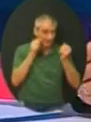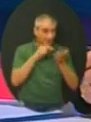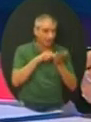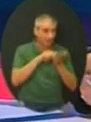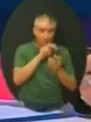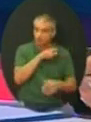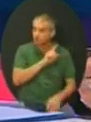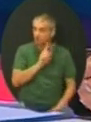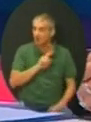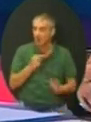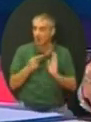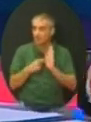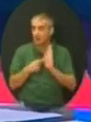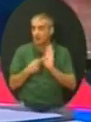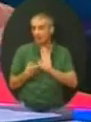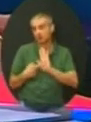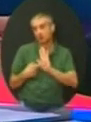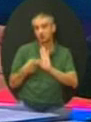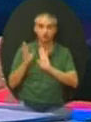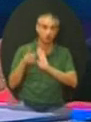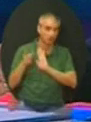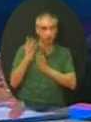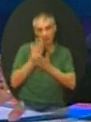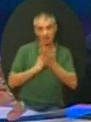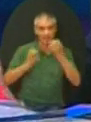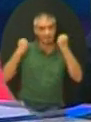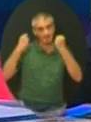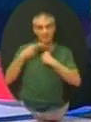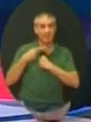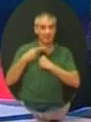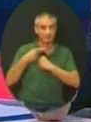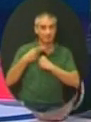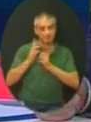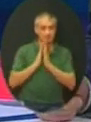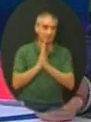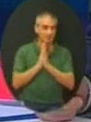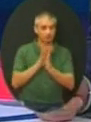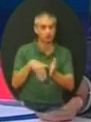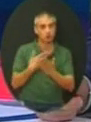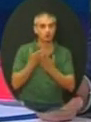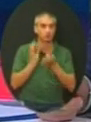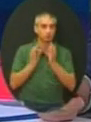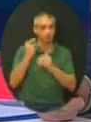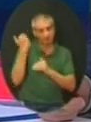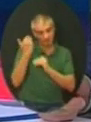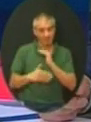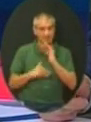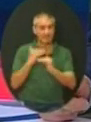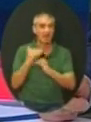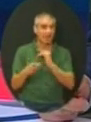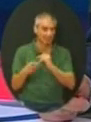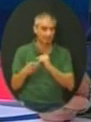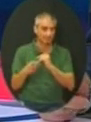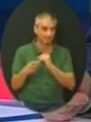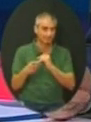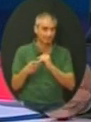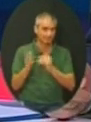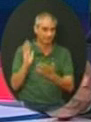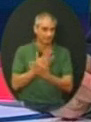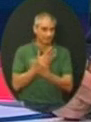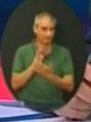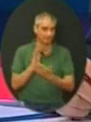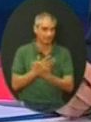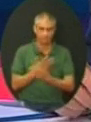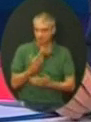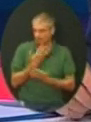הזה, ולא בגלל הדרישה שיש לחלק מהמפגינים שם, שמבקשים מהיועץ המשפטי למצות את ההליכים, ולהכריע כבר